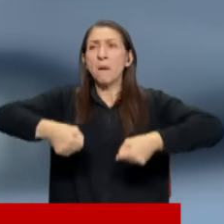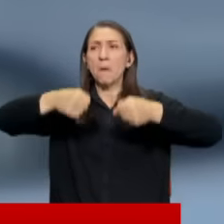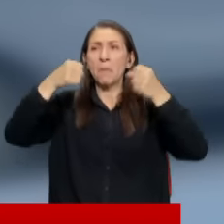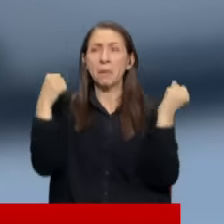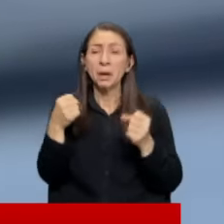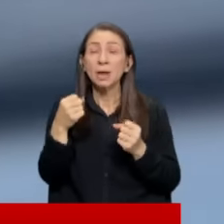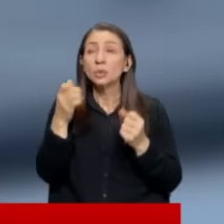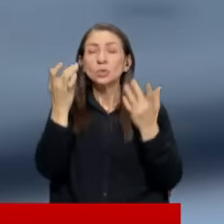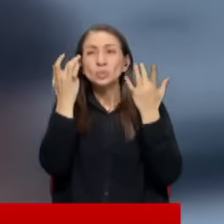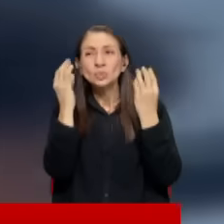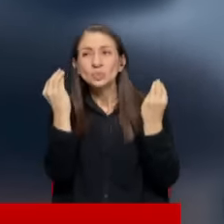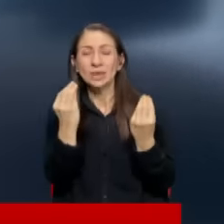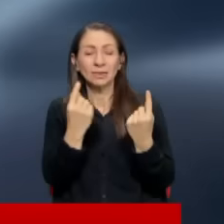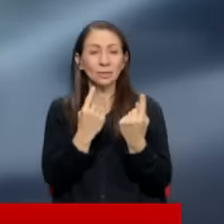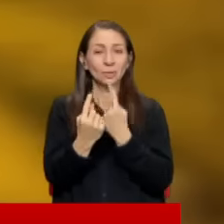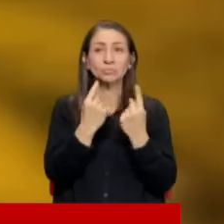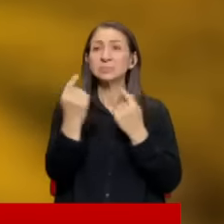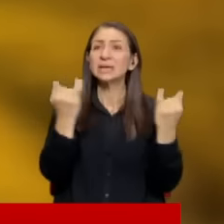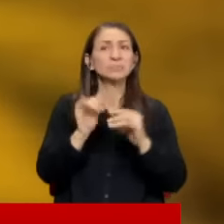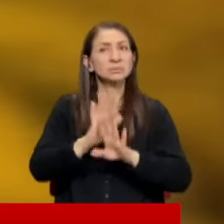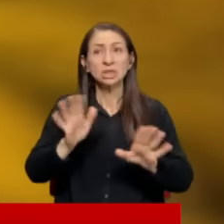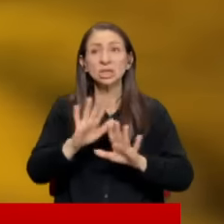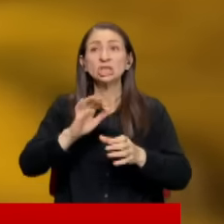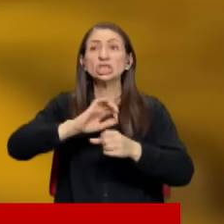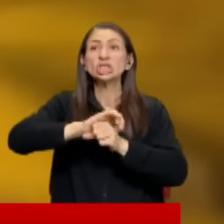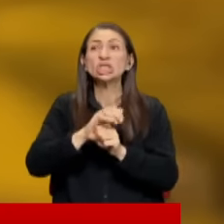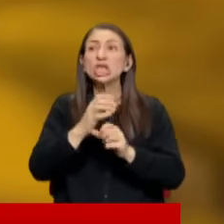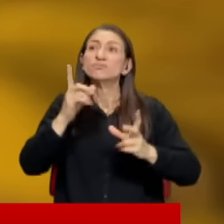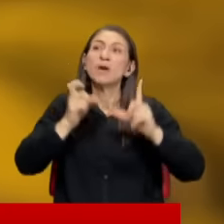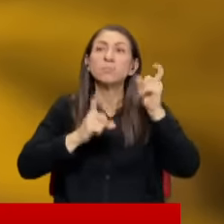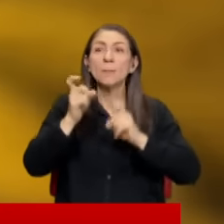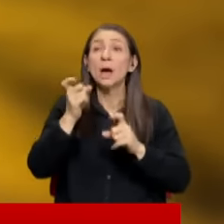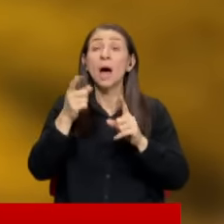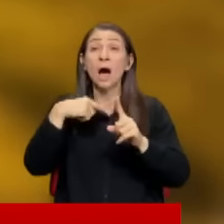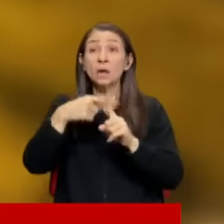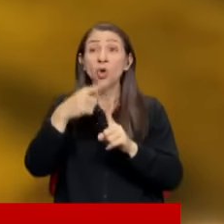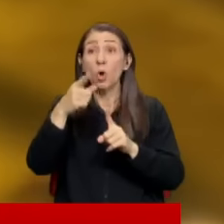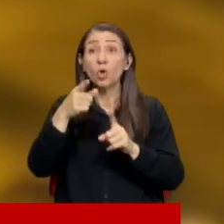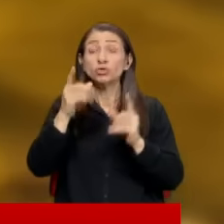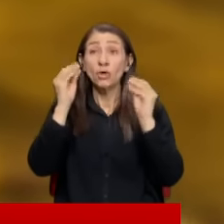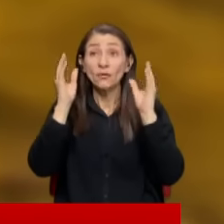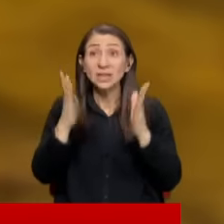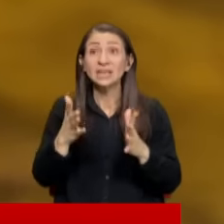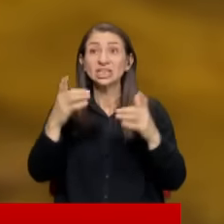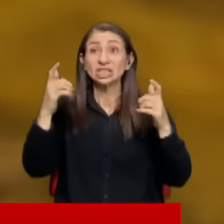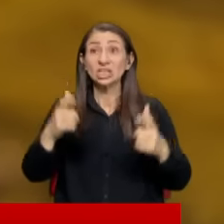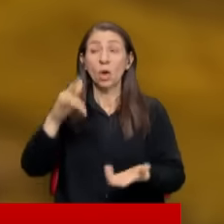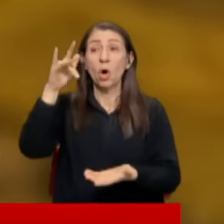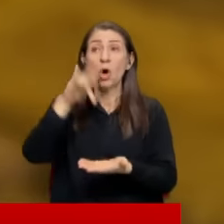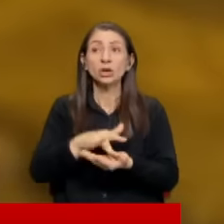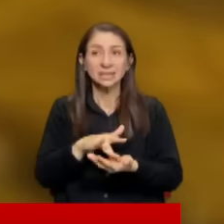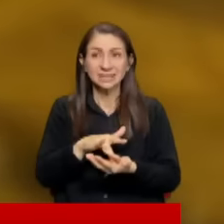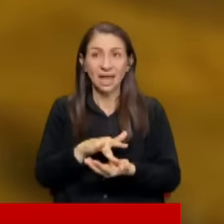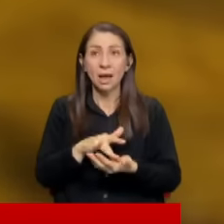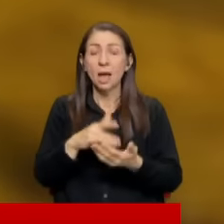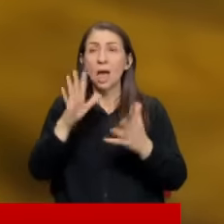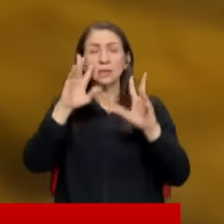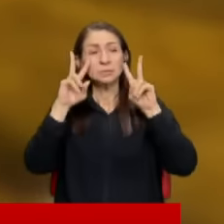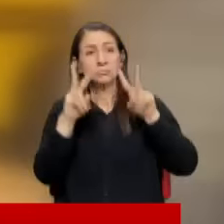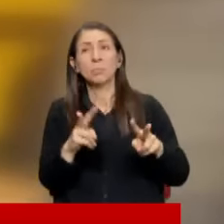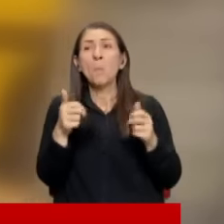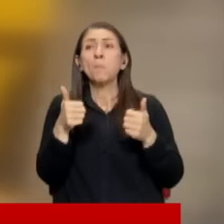konuşuyor. Medeni bir şekilde tartışmak yerine şiddet tercih ediliyor. Üstelik de o vakaların çoğu şehirlerin orta yerinde gözler